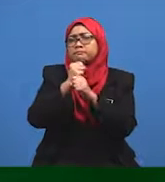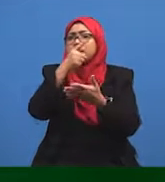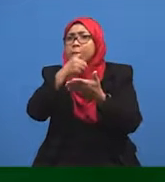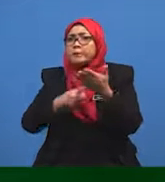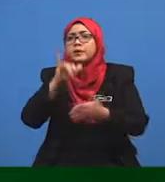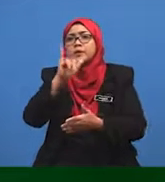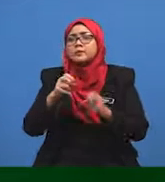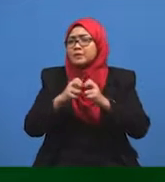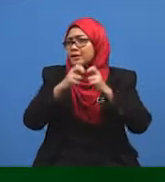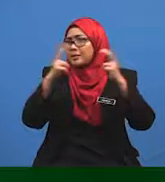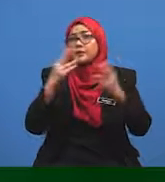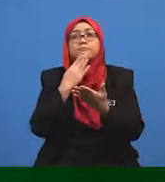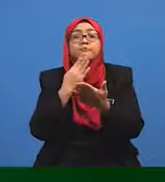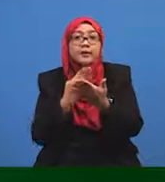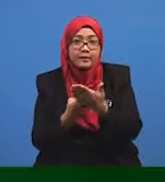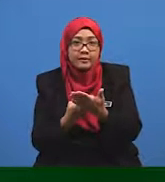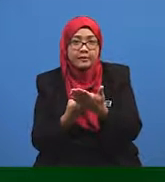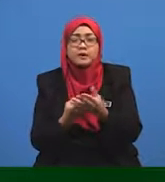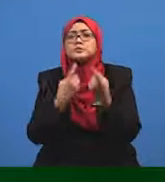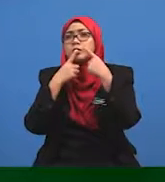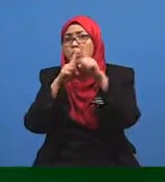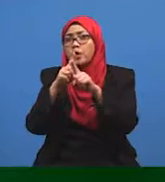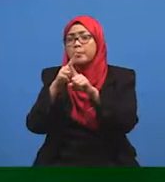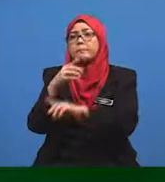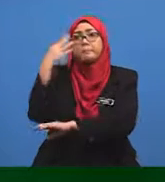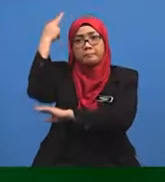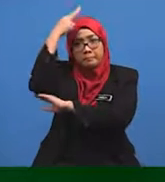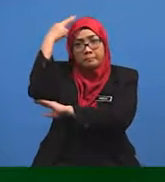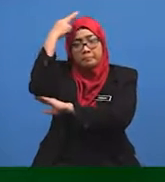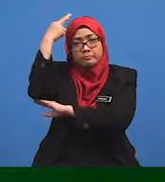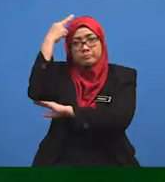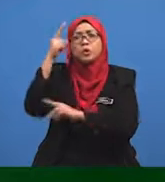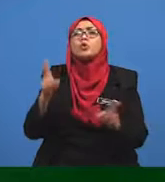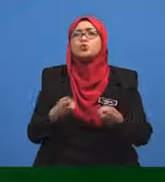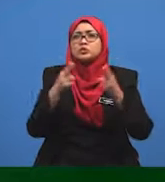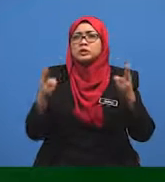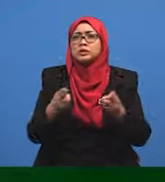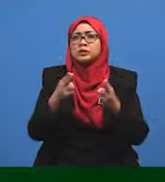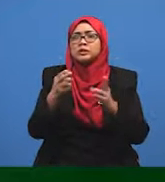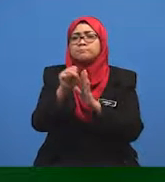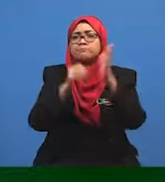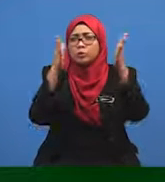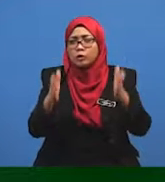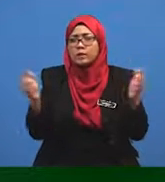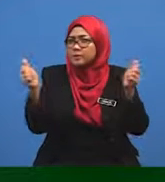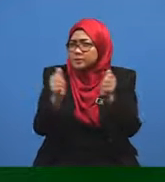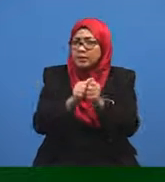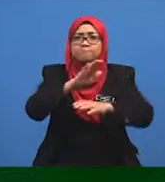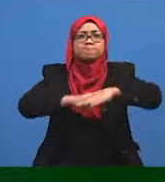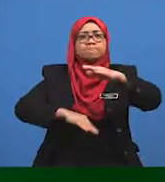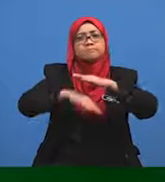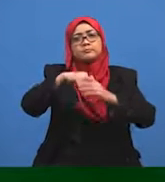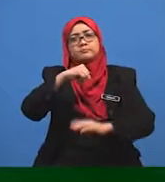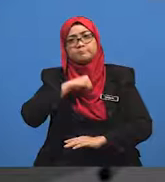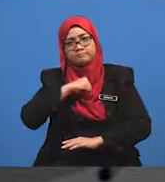yang paling baik? Jawab baginda, usaha seorang dengan tangannya dan semua jenis jual beli yang